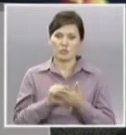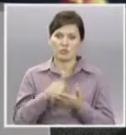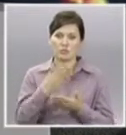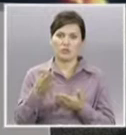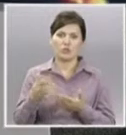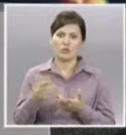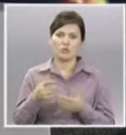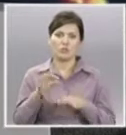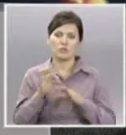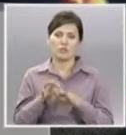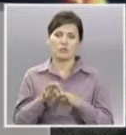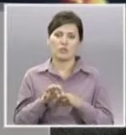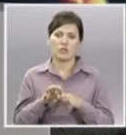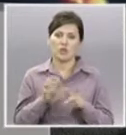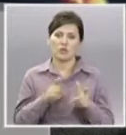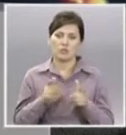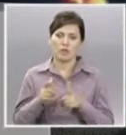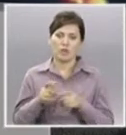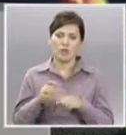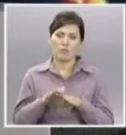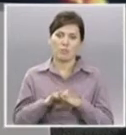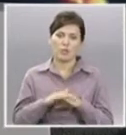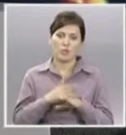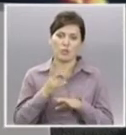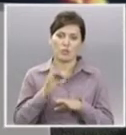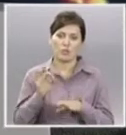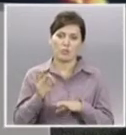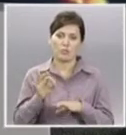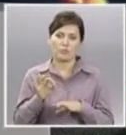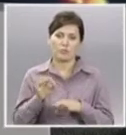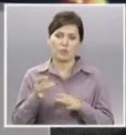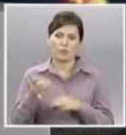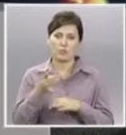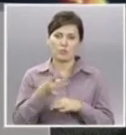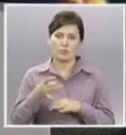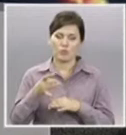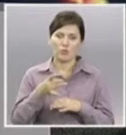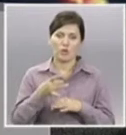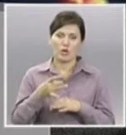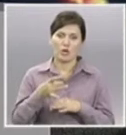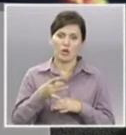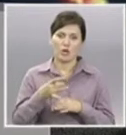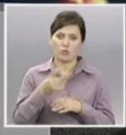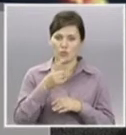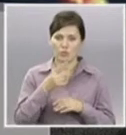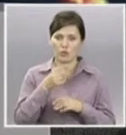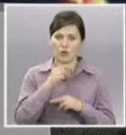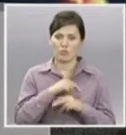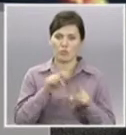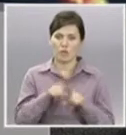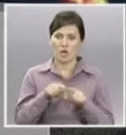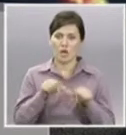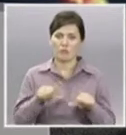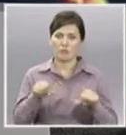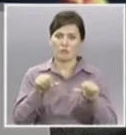уже провели оцифровку. Это медленно идет, но по республике уже у нас работает такая